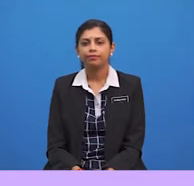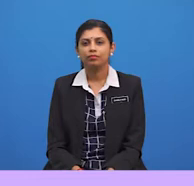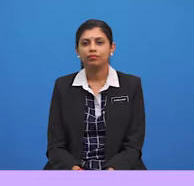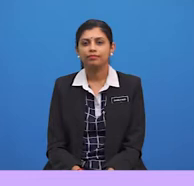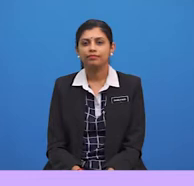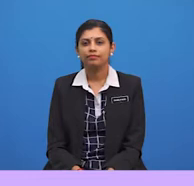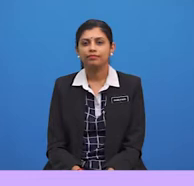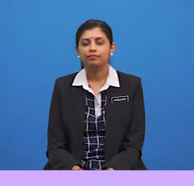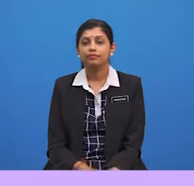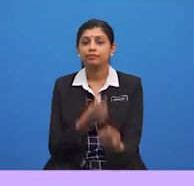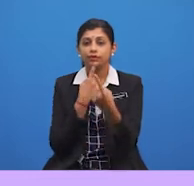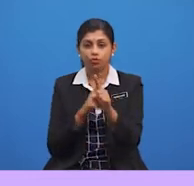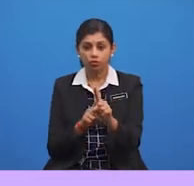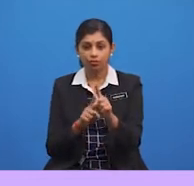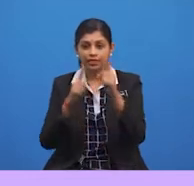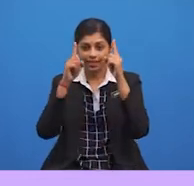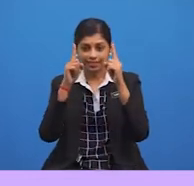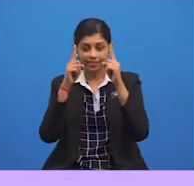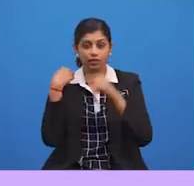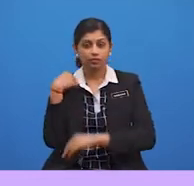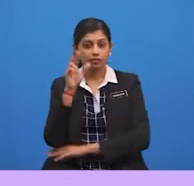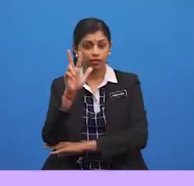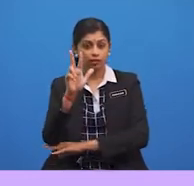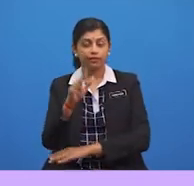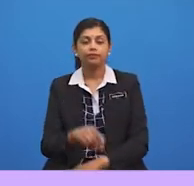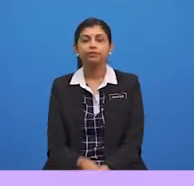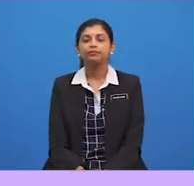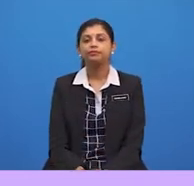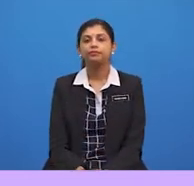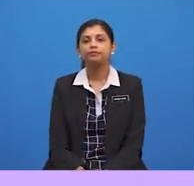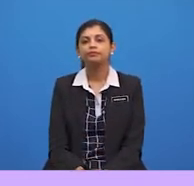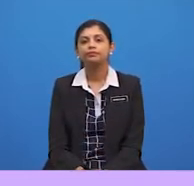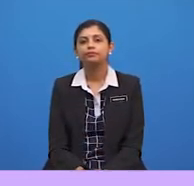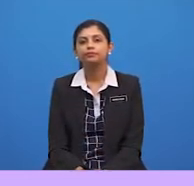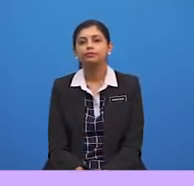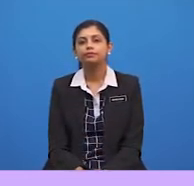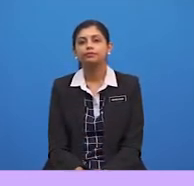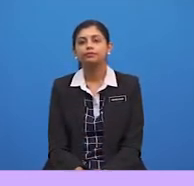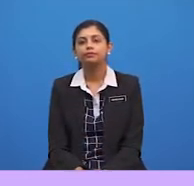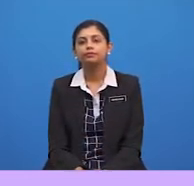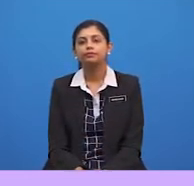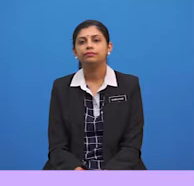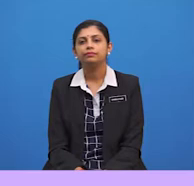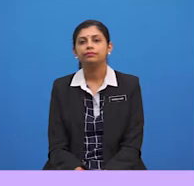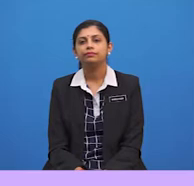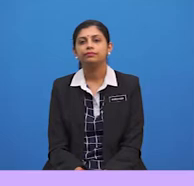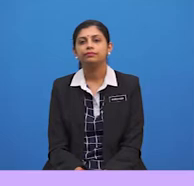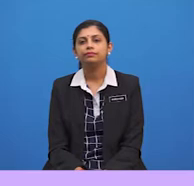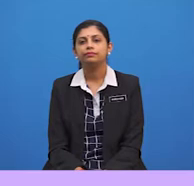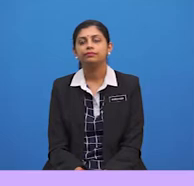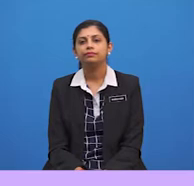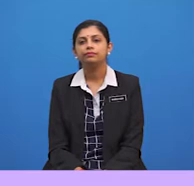Baiklah, murid-murid. Jawapannya ada tiga. Yang pertama adalah musim panas